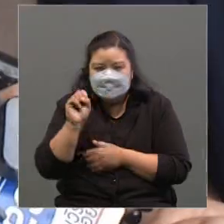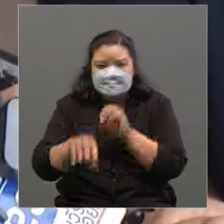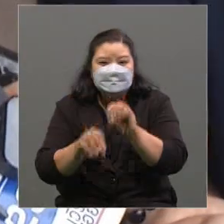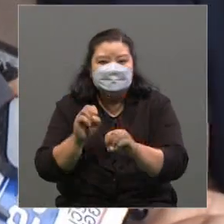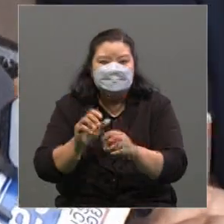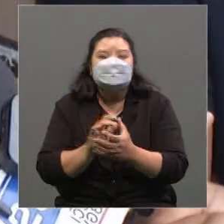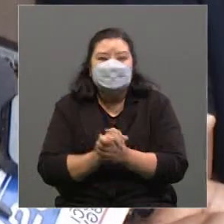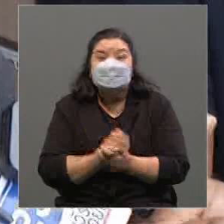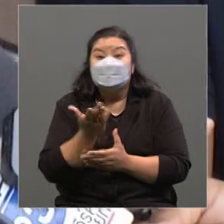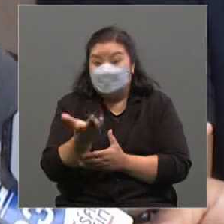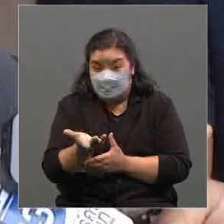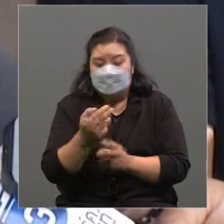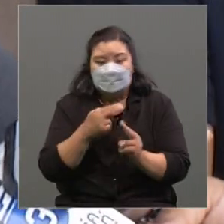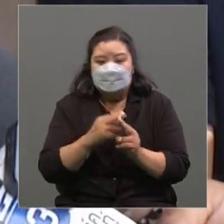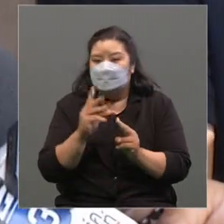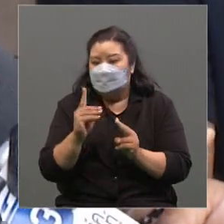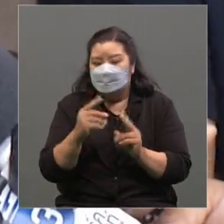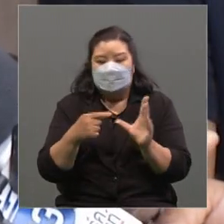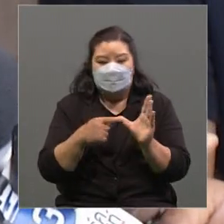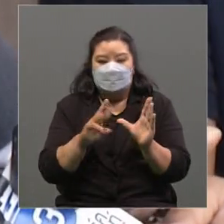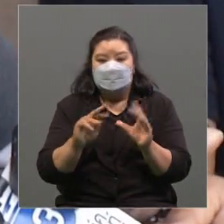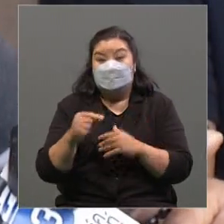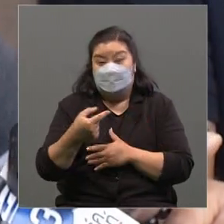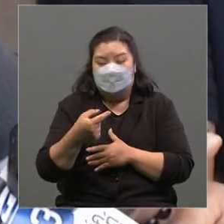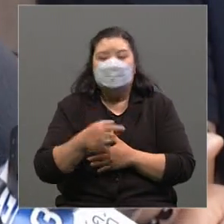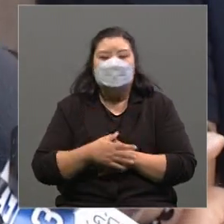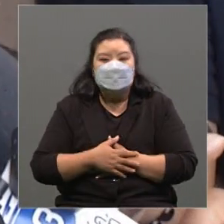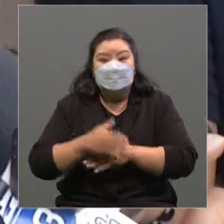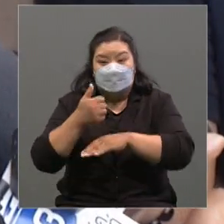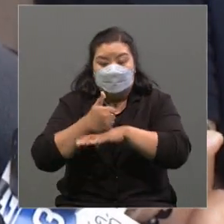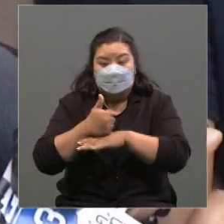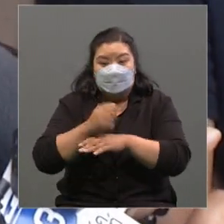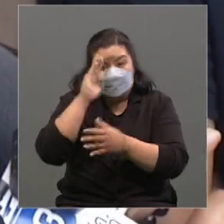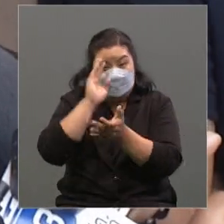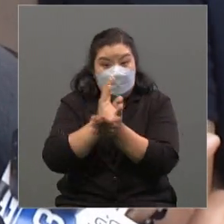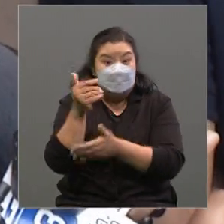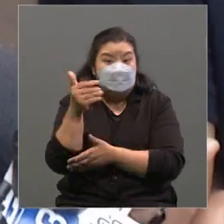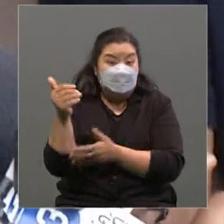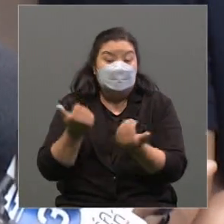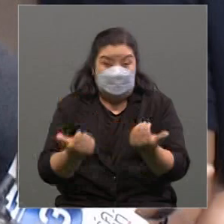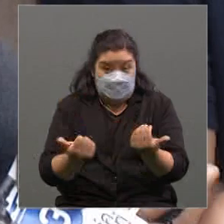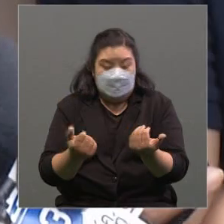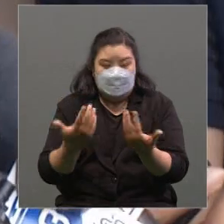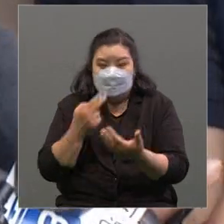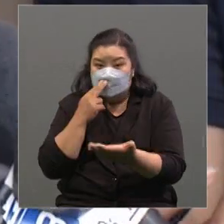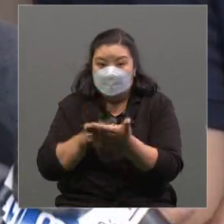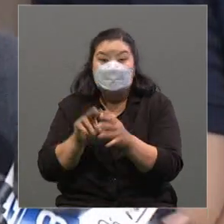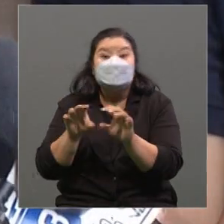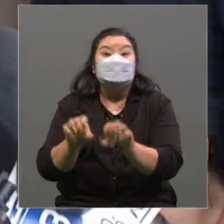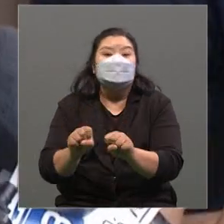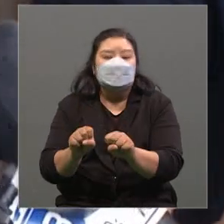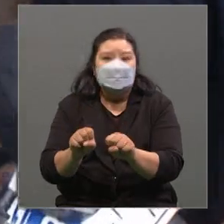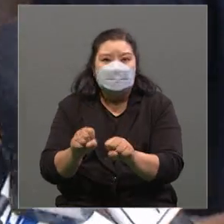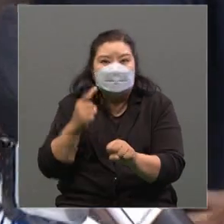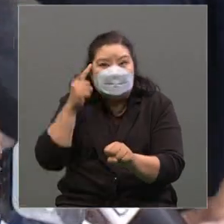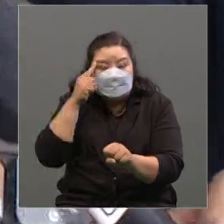โดยพลตำรวจเอกดำรงศักดิ์กิตติประภัสนะครับผู้บัญชาการตำรวจแห่งชาติท่านก็บอกนะครับว่าตอนนี้ได้มีการออกหมายจับคนร้ายก่อเหตุอุ้มฆ่